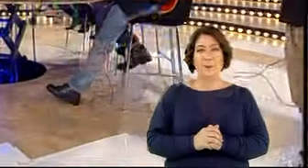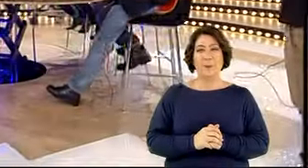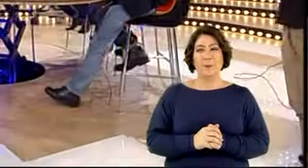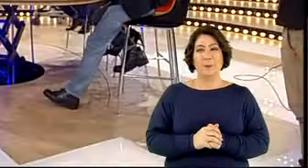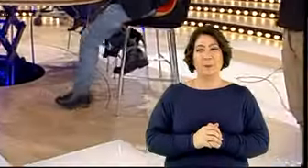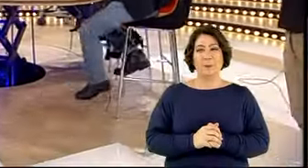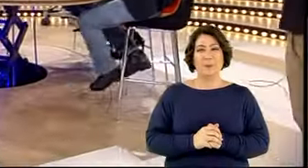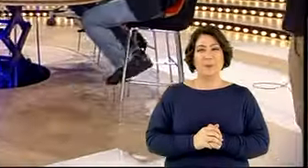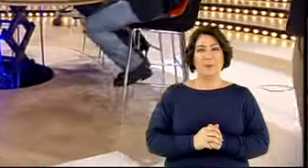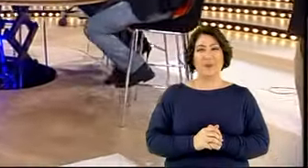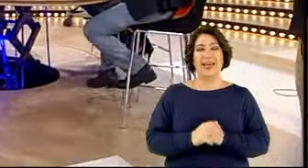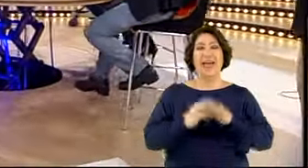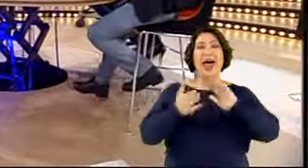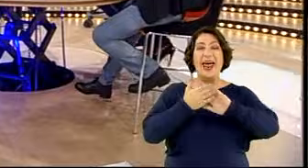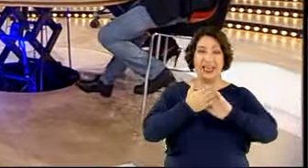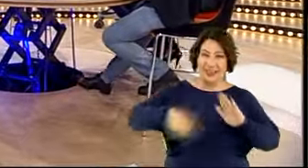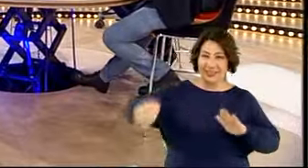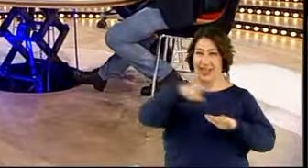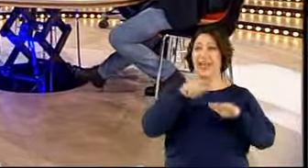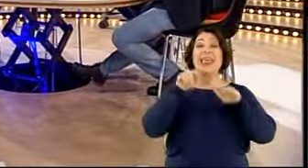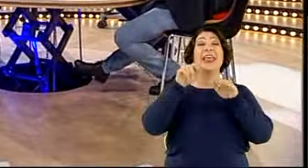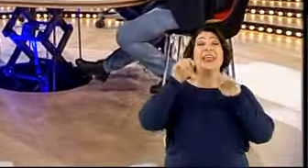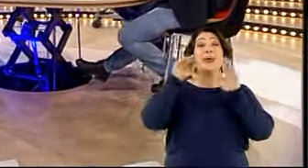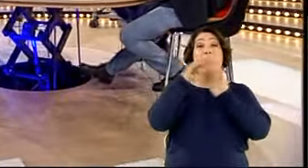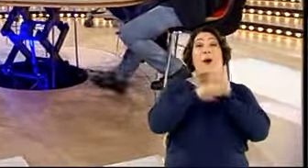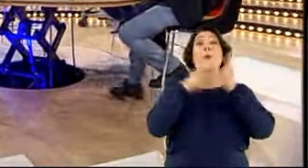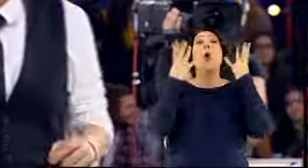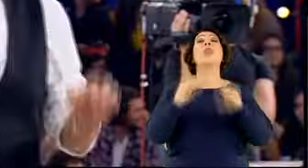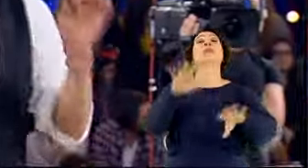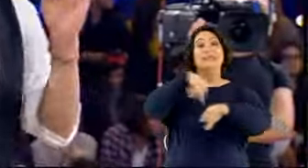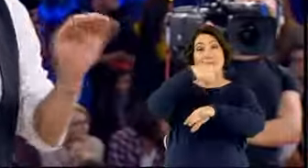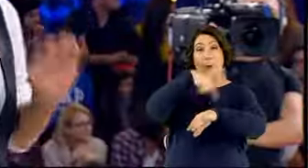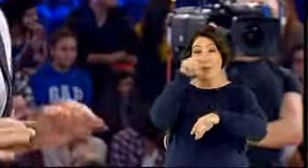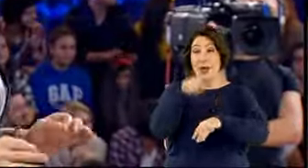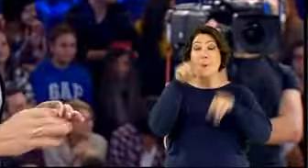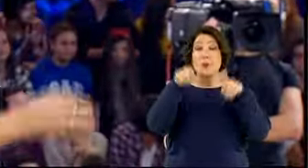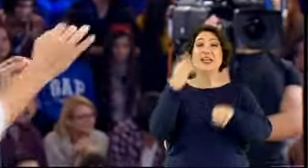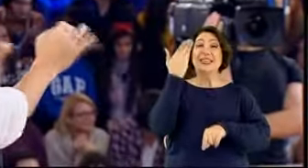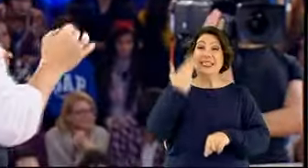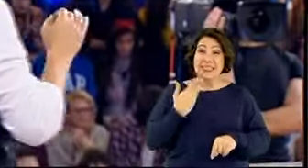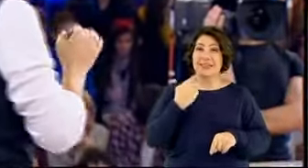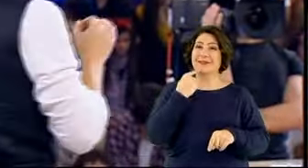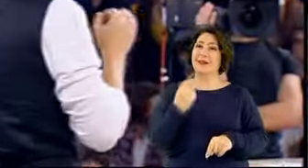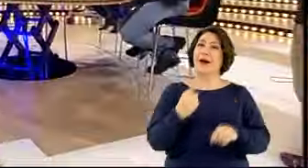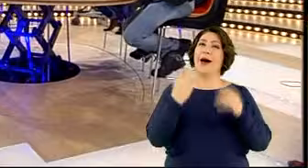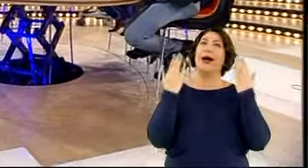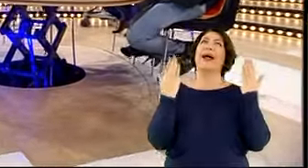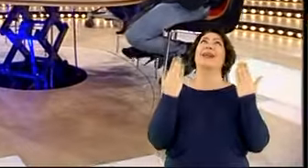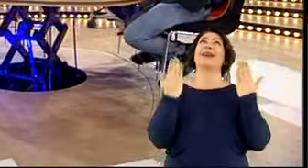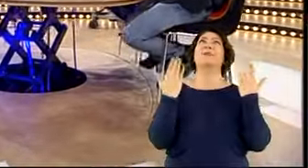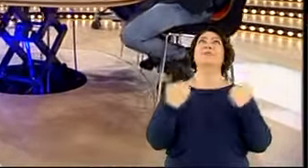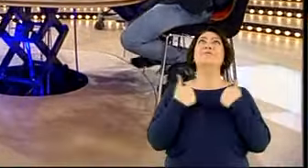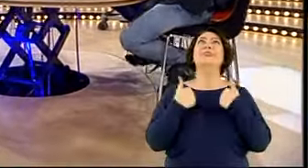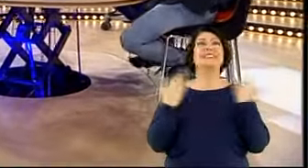Sakatlık problem. Arkadaşlar, yayında olmadığımız dönemde bunu izledik ve dedik ki Allah'ım biz